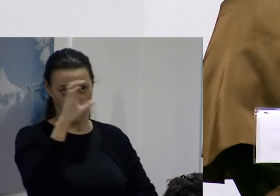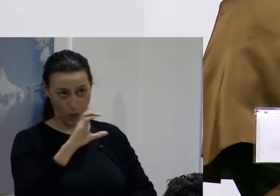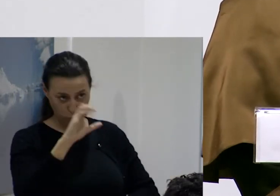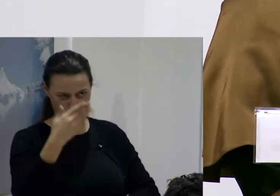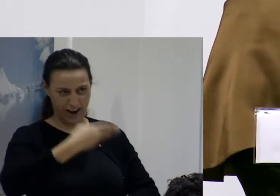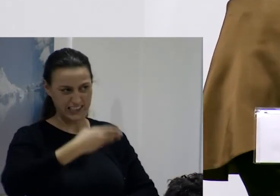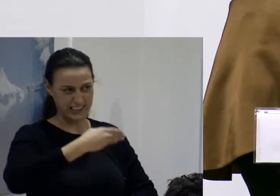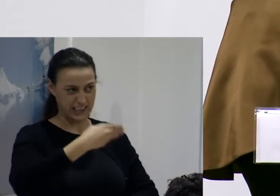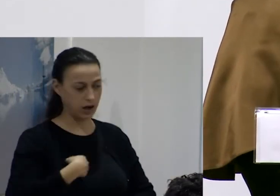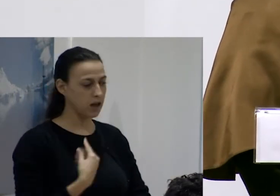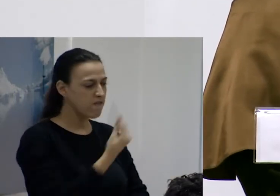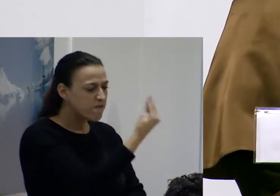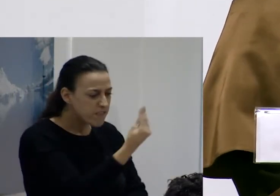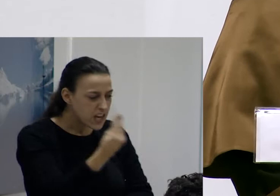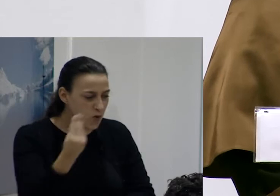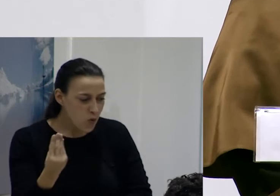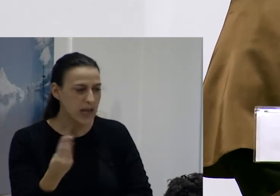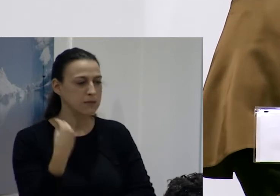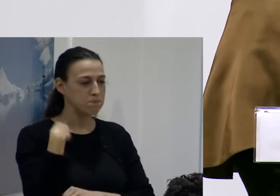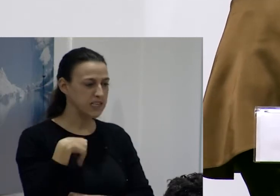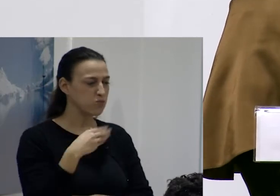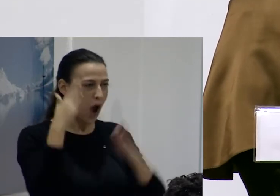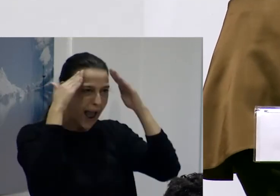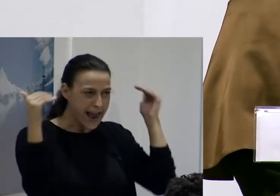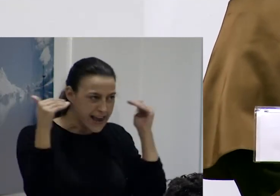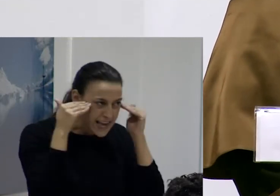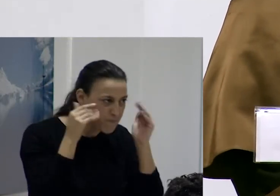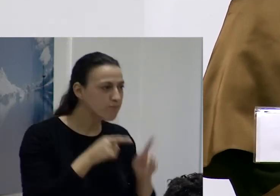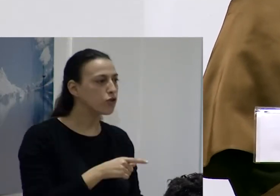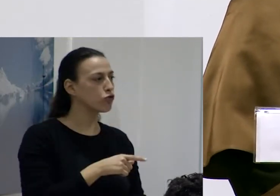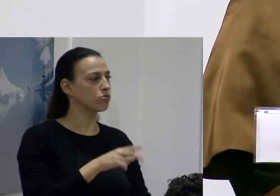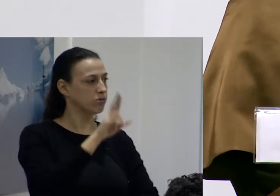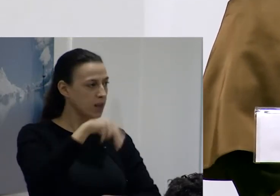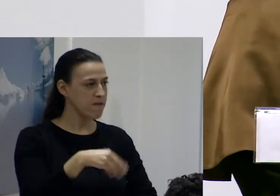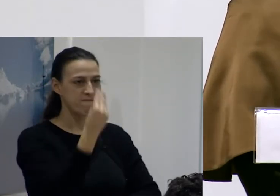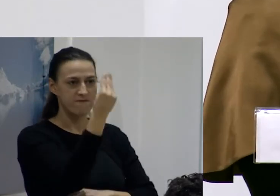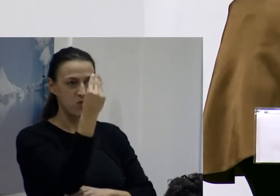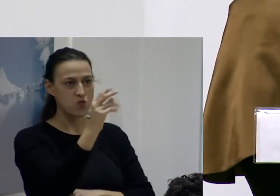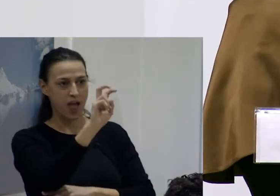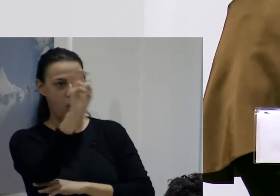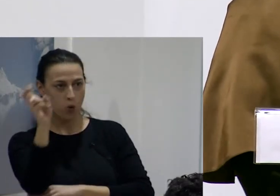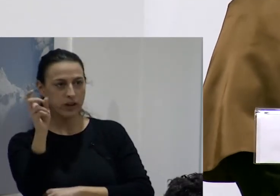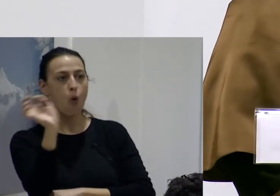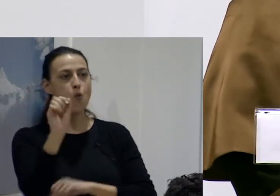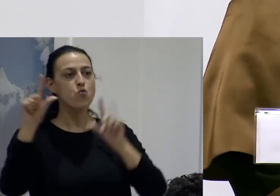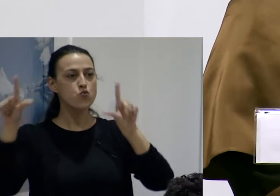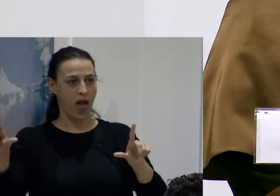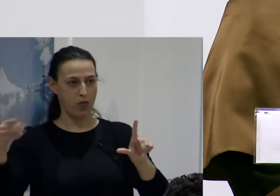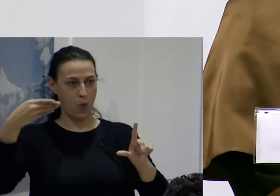de Nefertiti, la Victòria de Samotràcia o la Primavera de